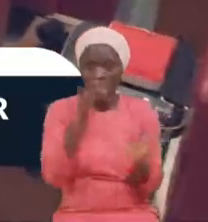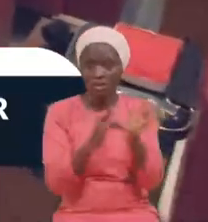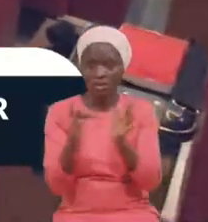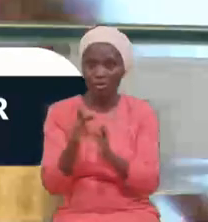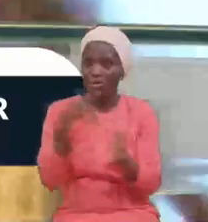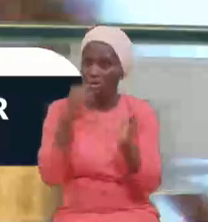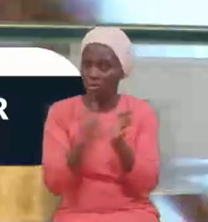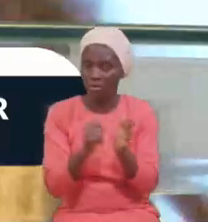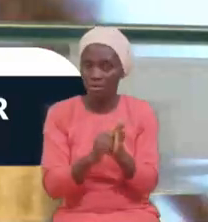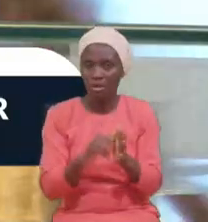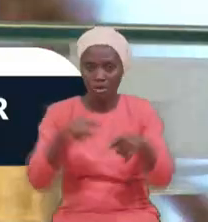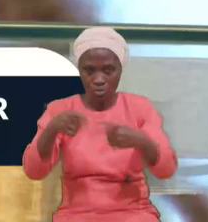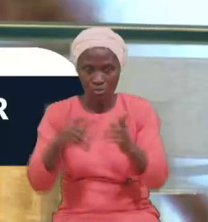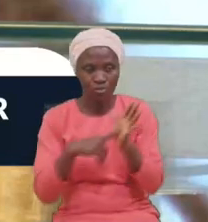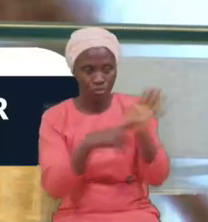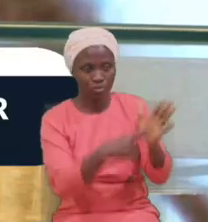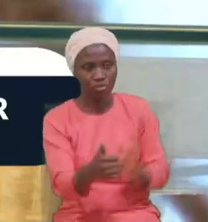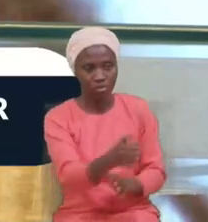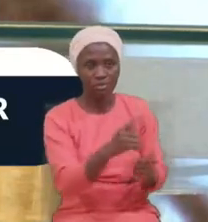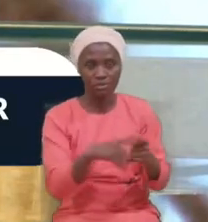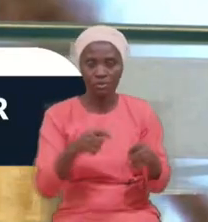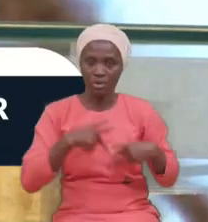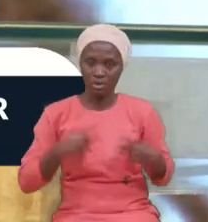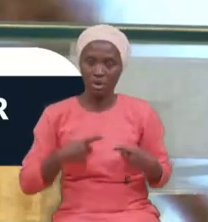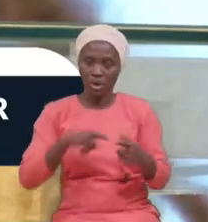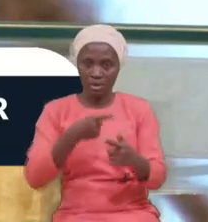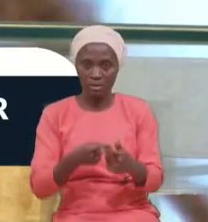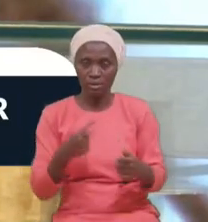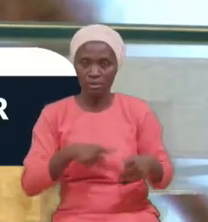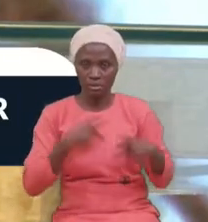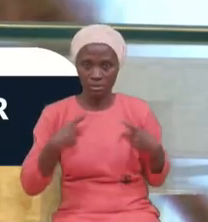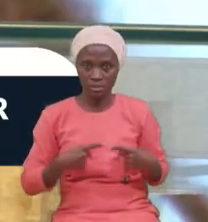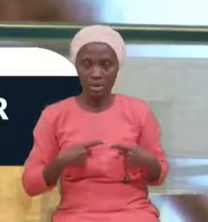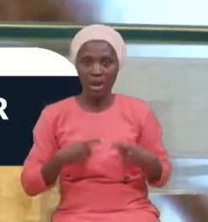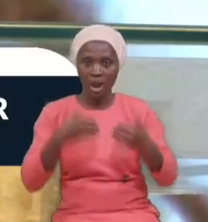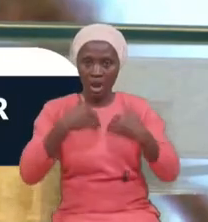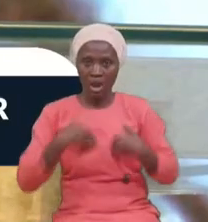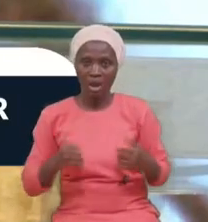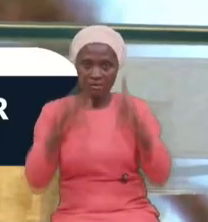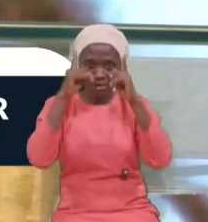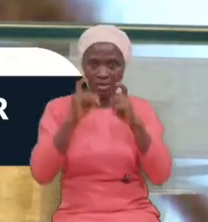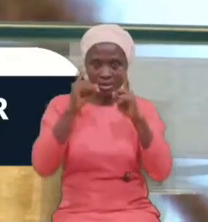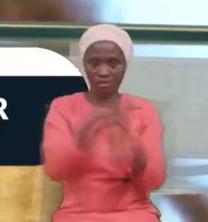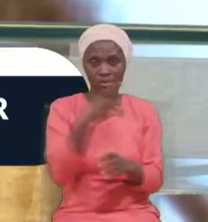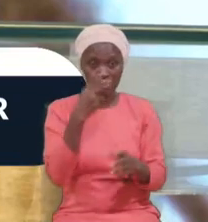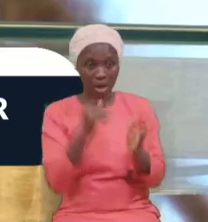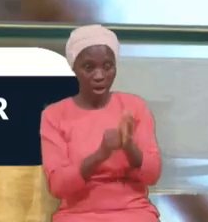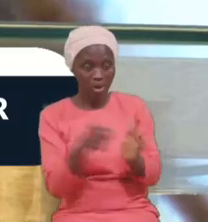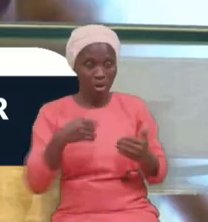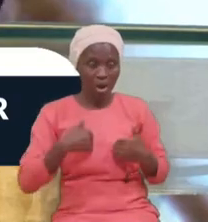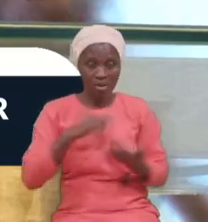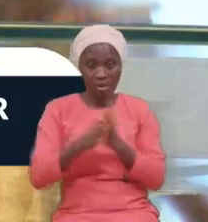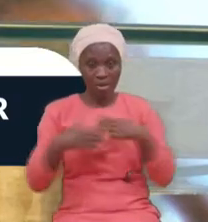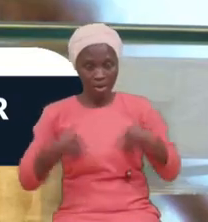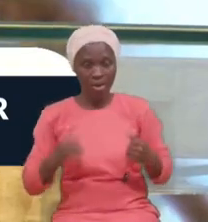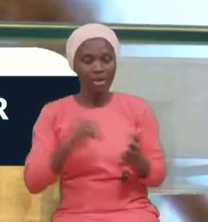pourquoi Jésus a dit, « Va te montrer au sacrificateur. » Et le sacrificateur, en t'ayant examiné